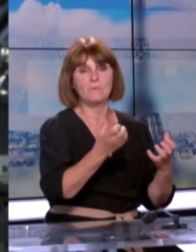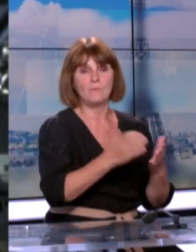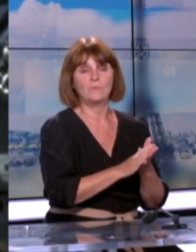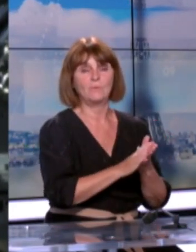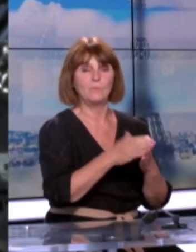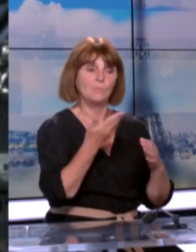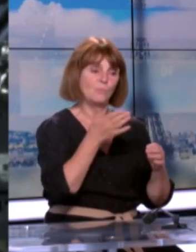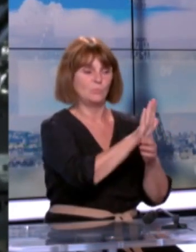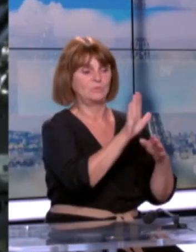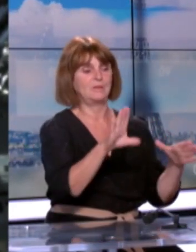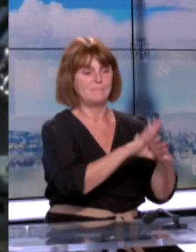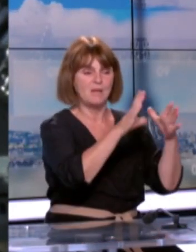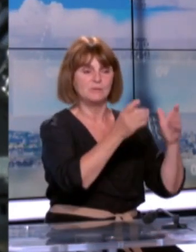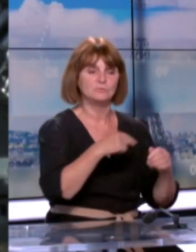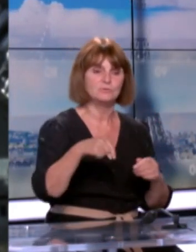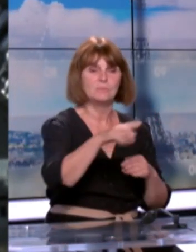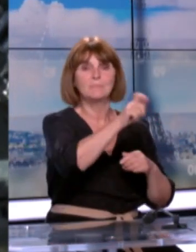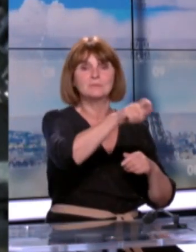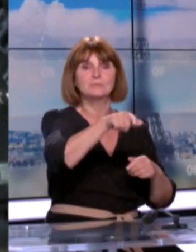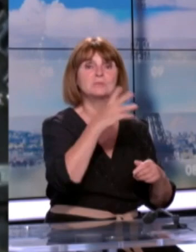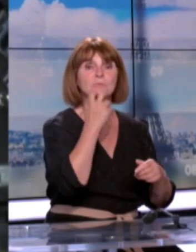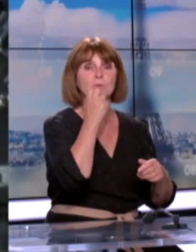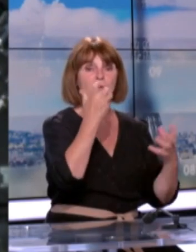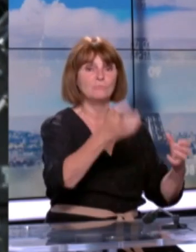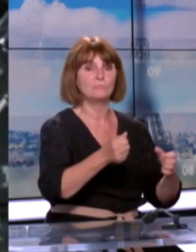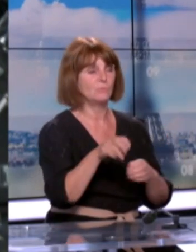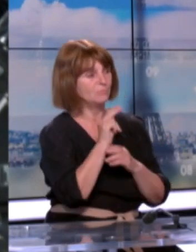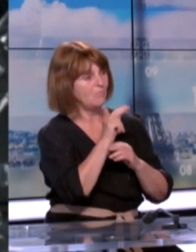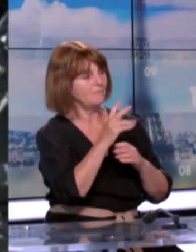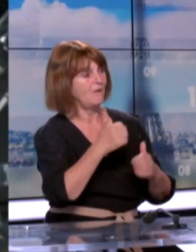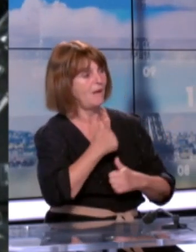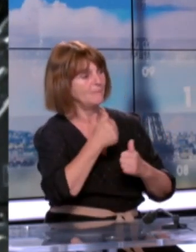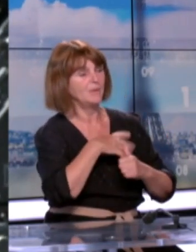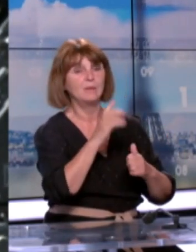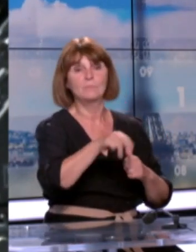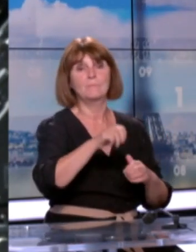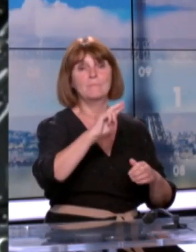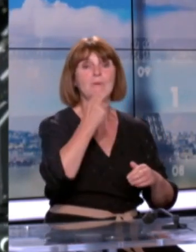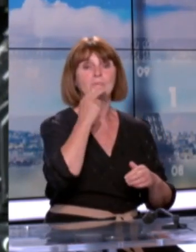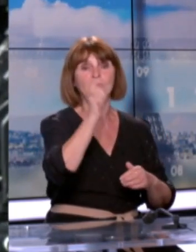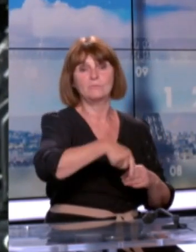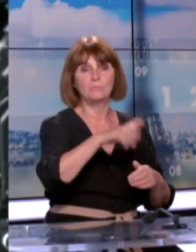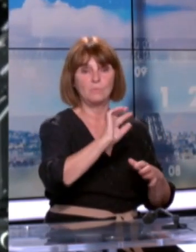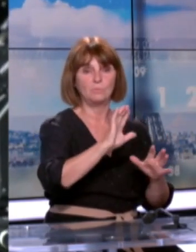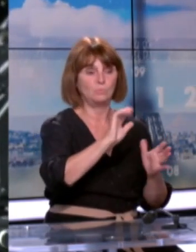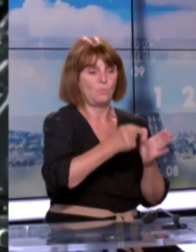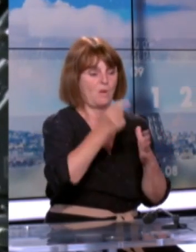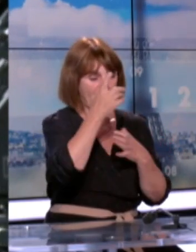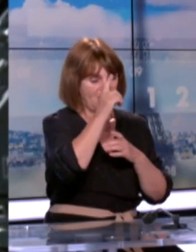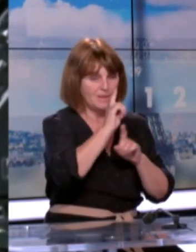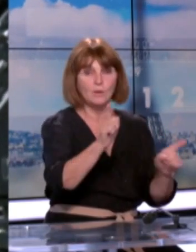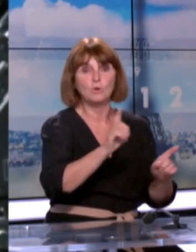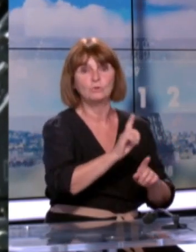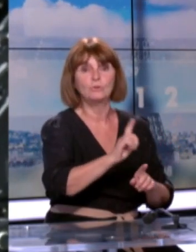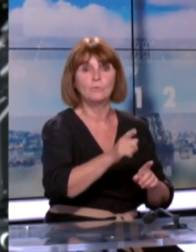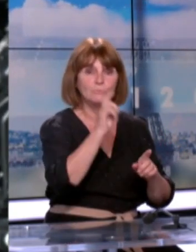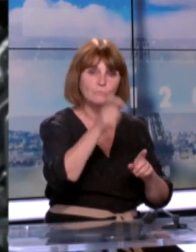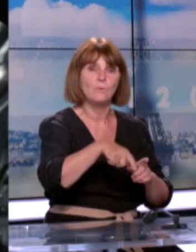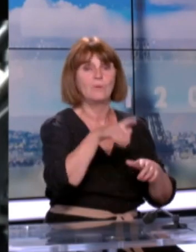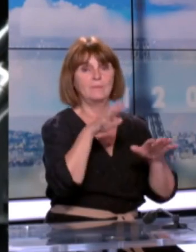à nos concitoyens qui, eux, viennent admirer les armées, elle soit parfaite. On n'a pas le droit à l'erreur. Il faut que le défilé soit vraiment hyper